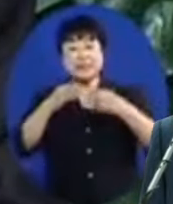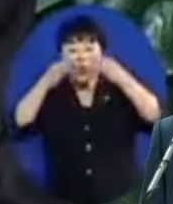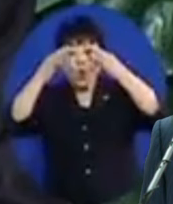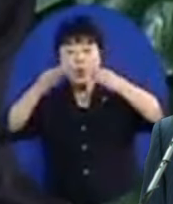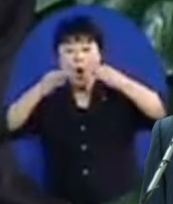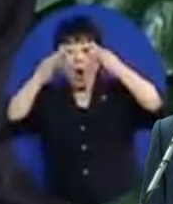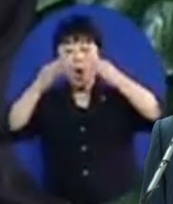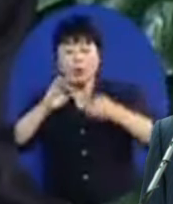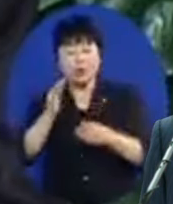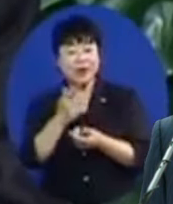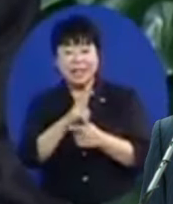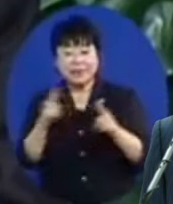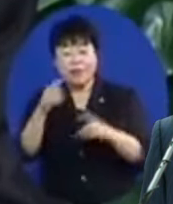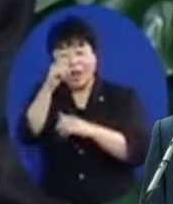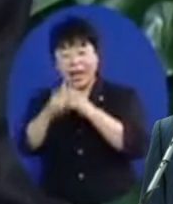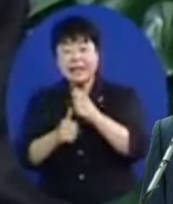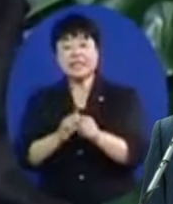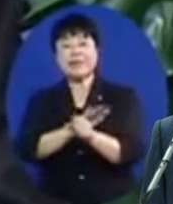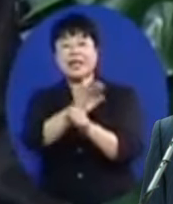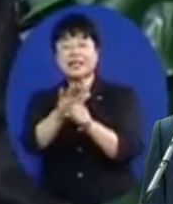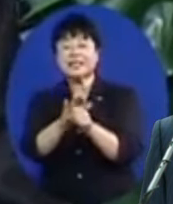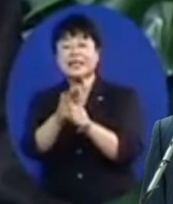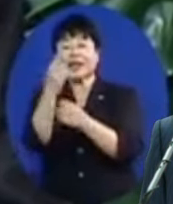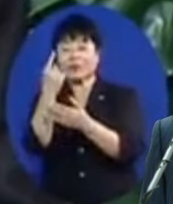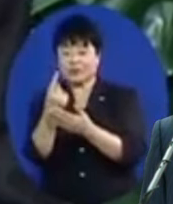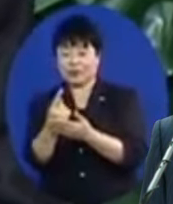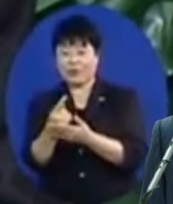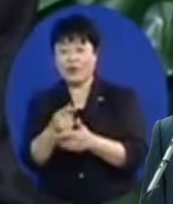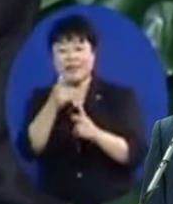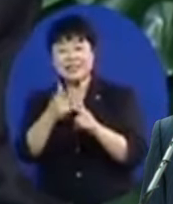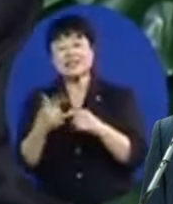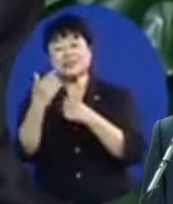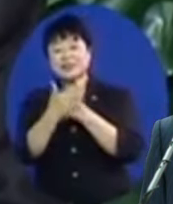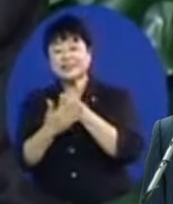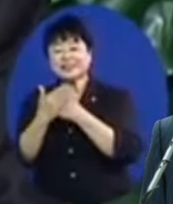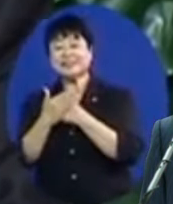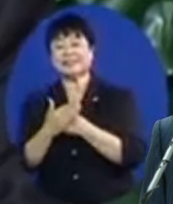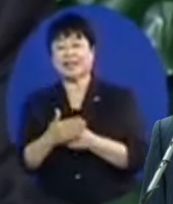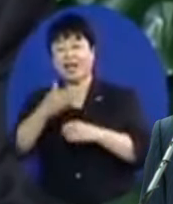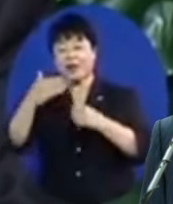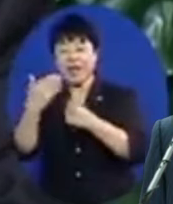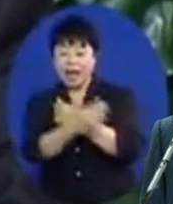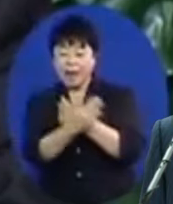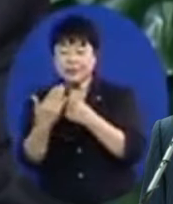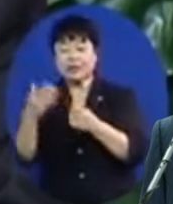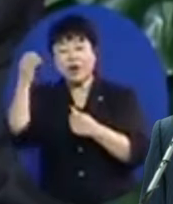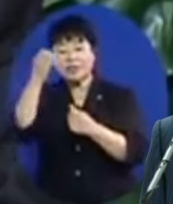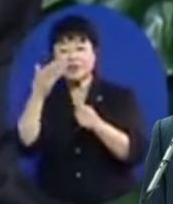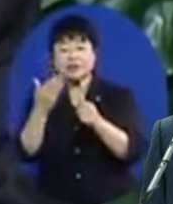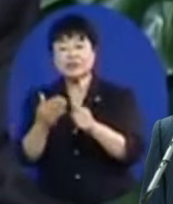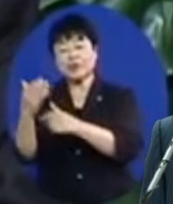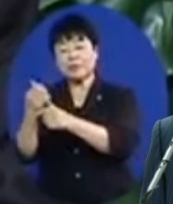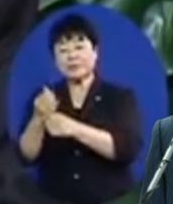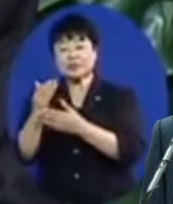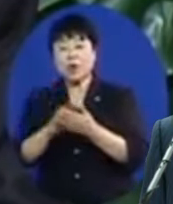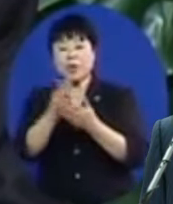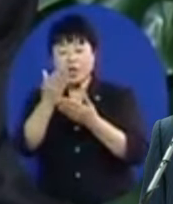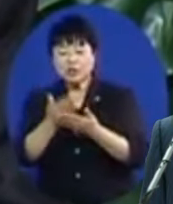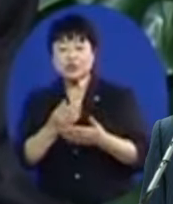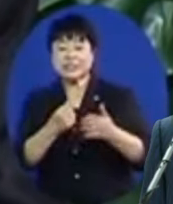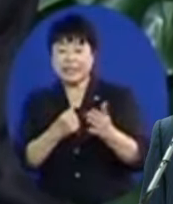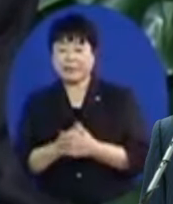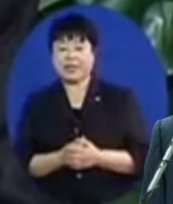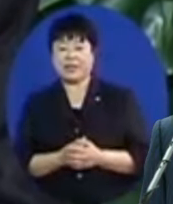노력으로 되는 것이 아니고 하나님의 사랑이 오시고 예수님의 은혜가 우리를 감싸 주시고 성령이 우리를 붙들어서 변화시켜